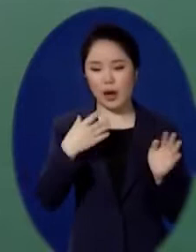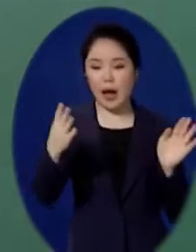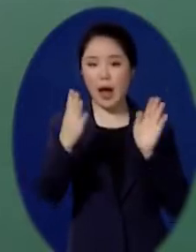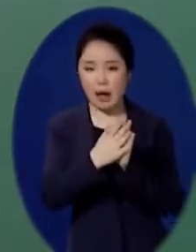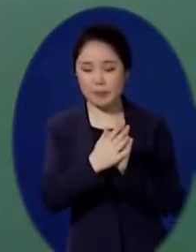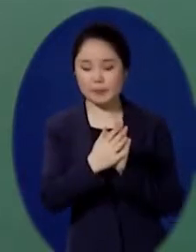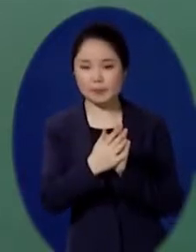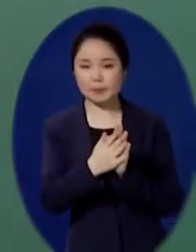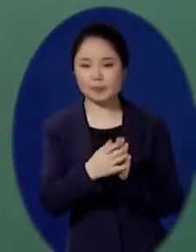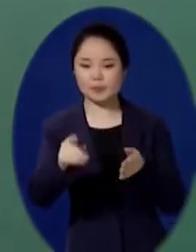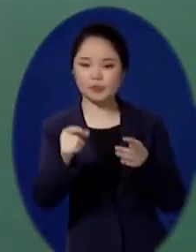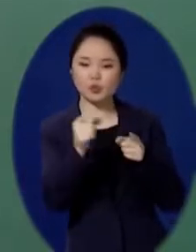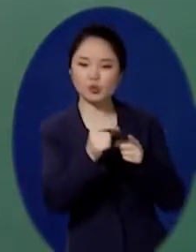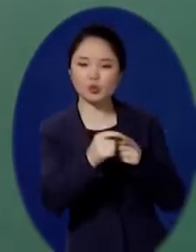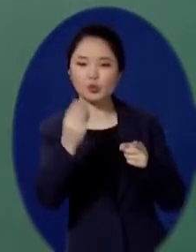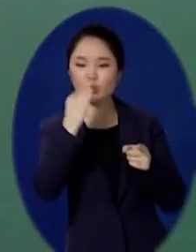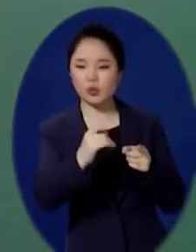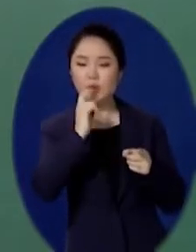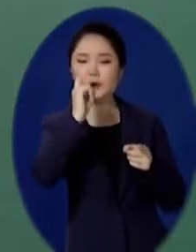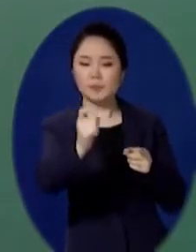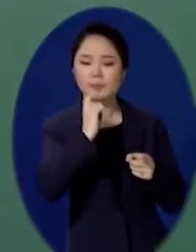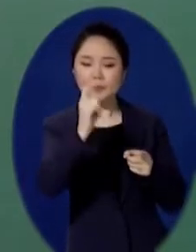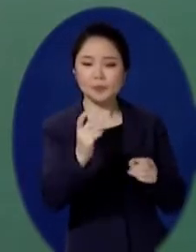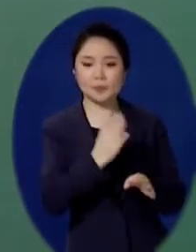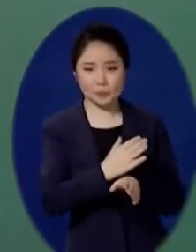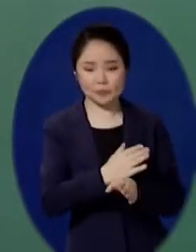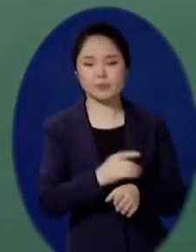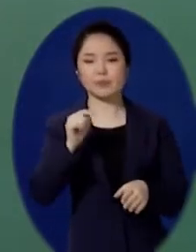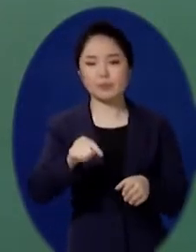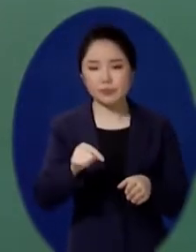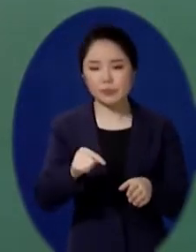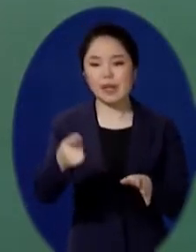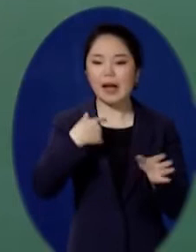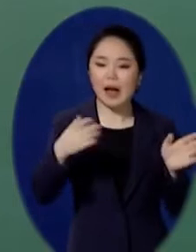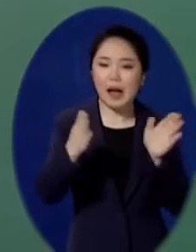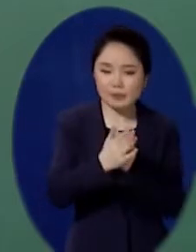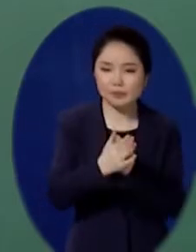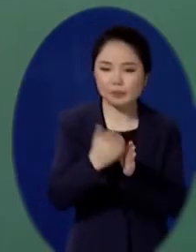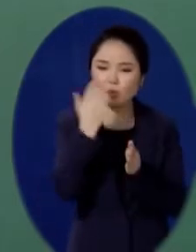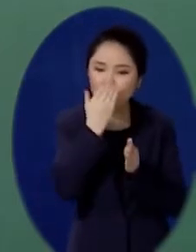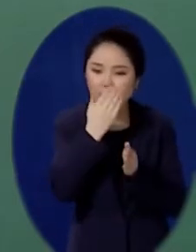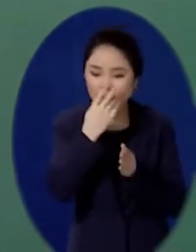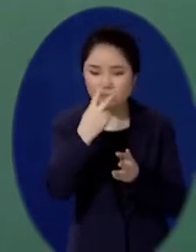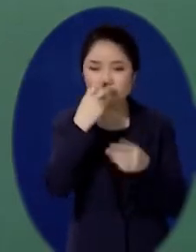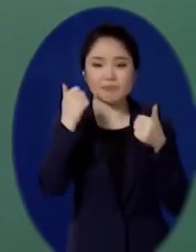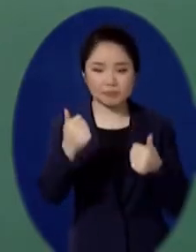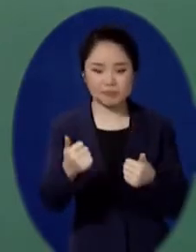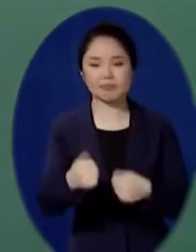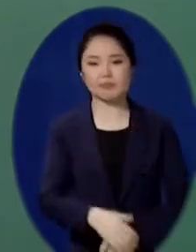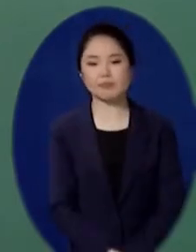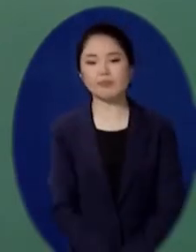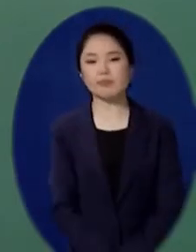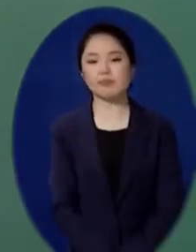уншихдаа тухайн үгнүүдийг амттай нэрийг орлуулсан уншсан. Хүүхдүүд та бүхэн ч гэсэн багштайгаа хамт тэгж унссан бах гэдэгт итгэлтэй